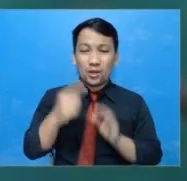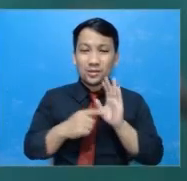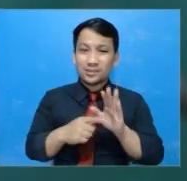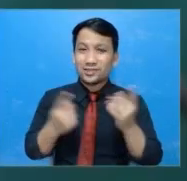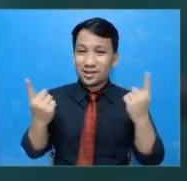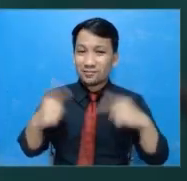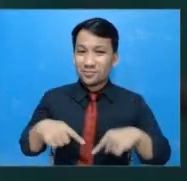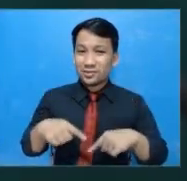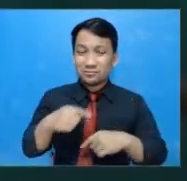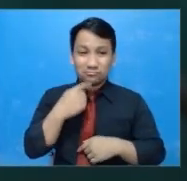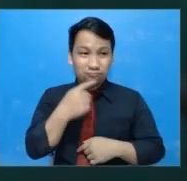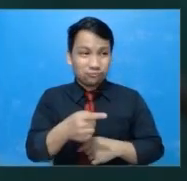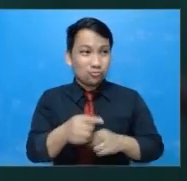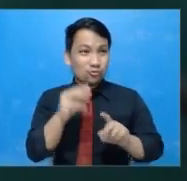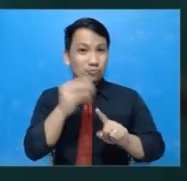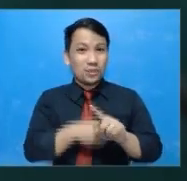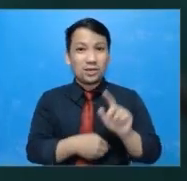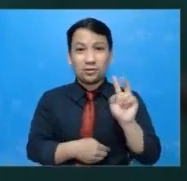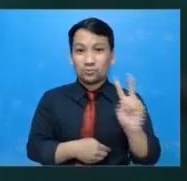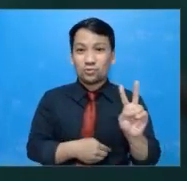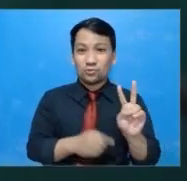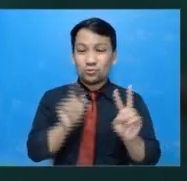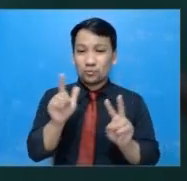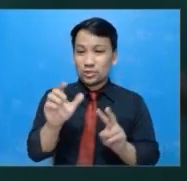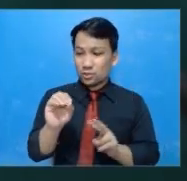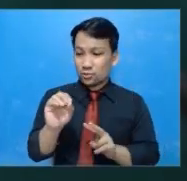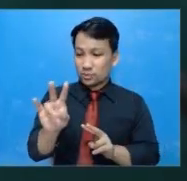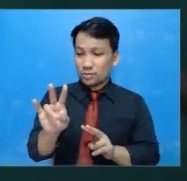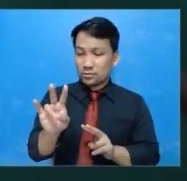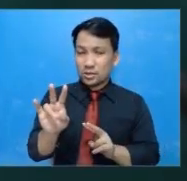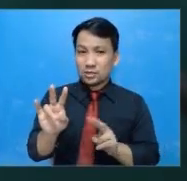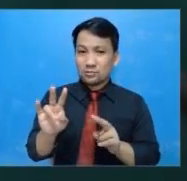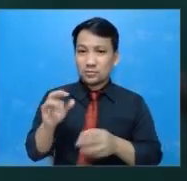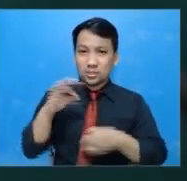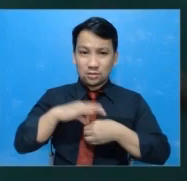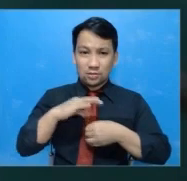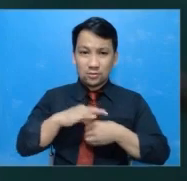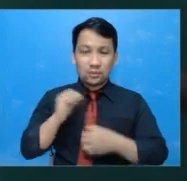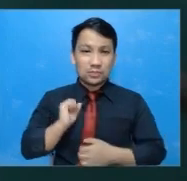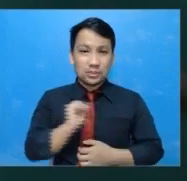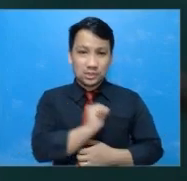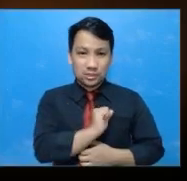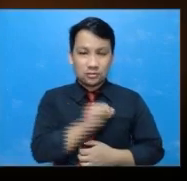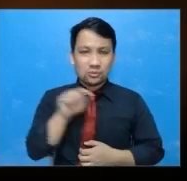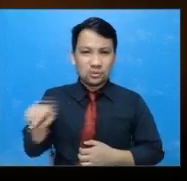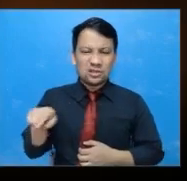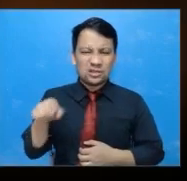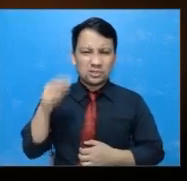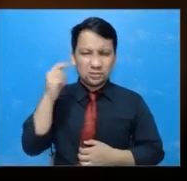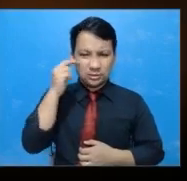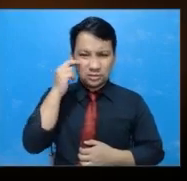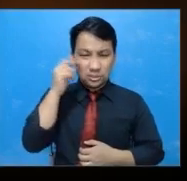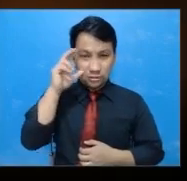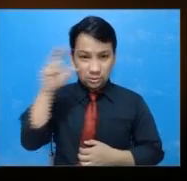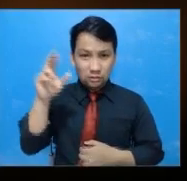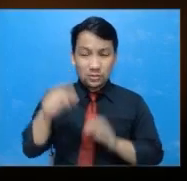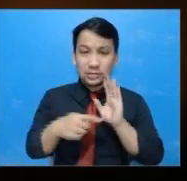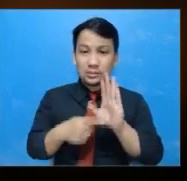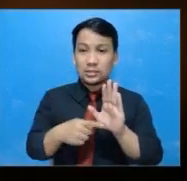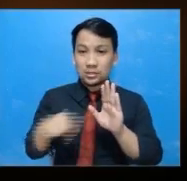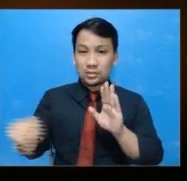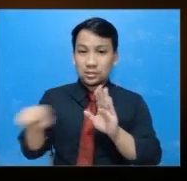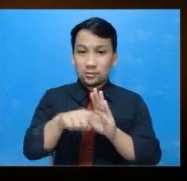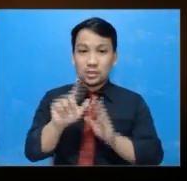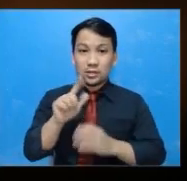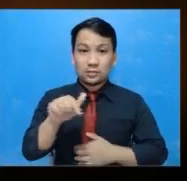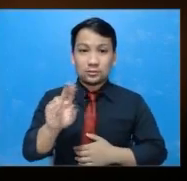Hanggang sa noong May 2007, kumandidato at nanalong senador si Noynoy. Siya ang naging chairman ng Senate Committee on Local